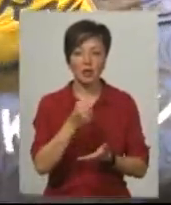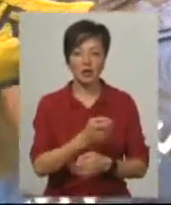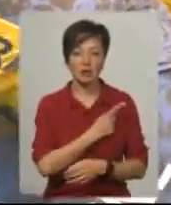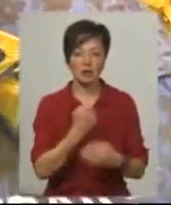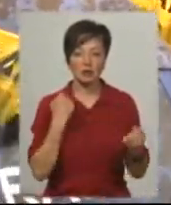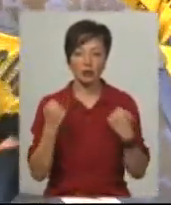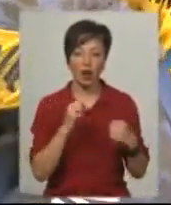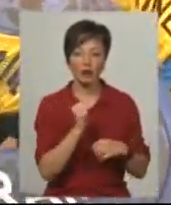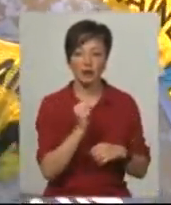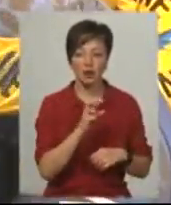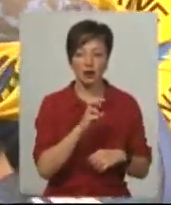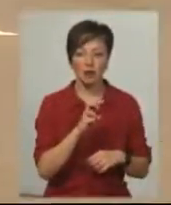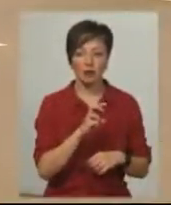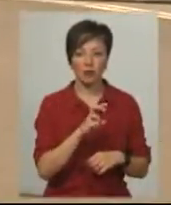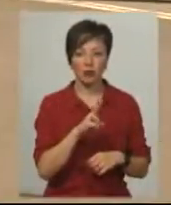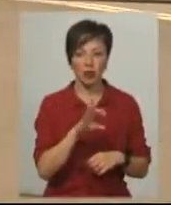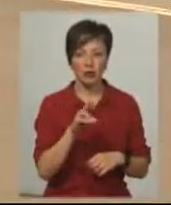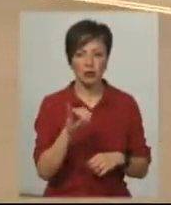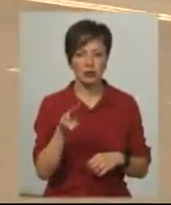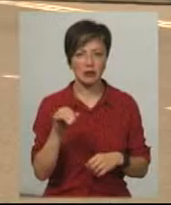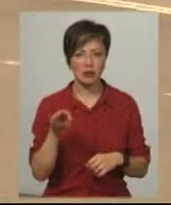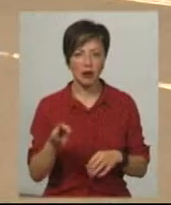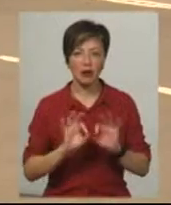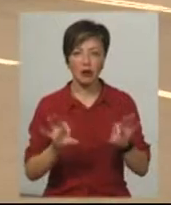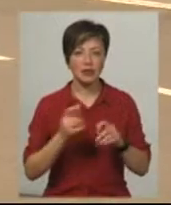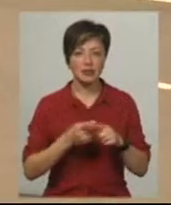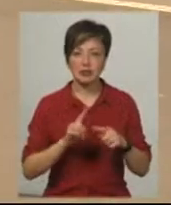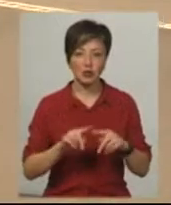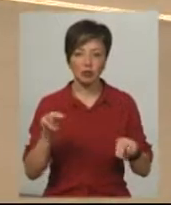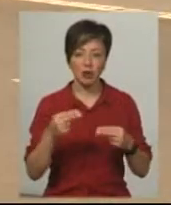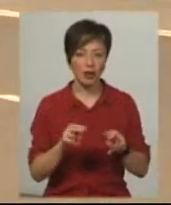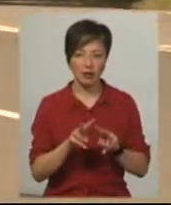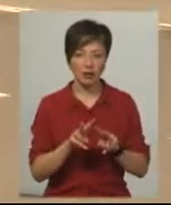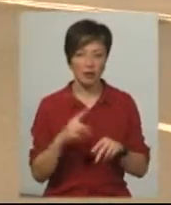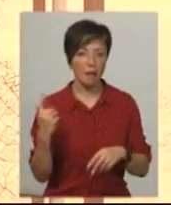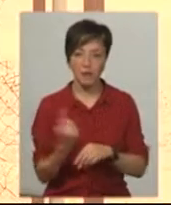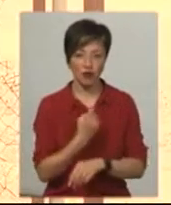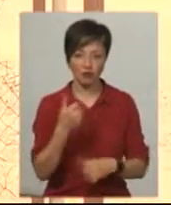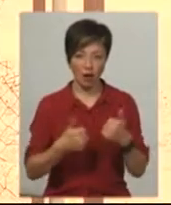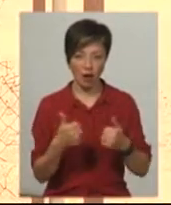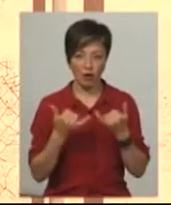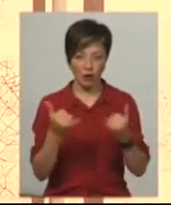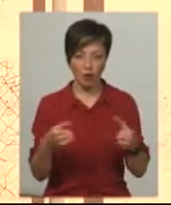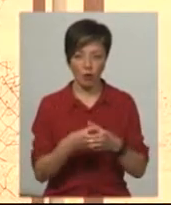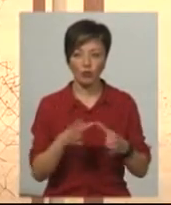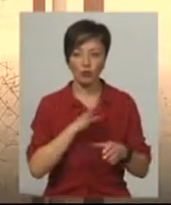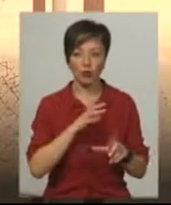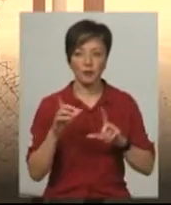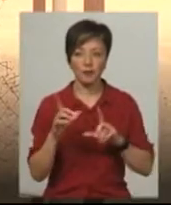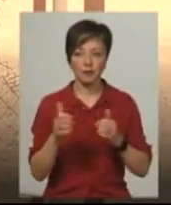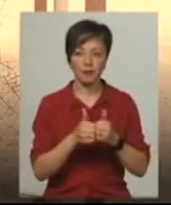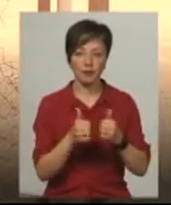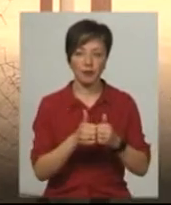майстри спорту Анастасія Плуцідим розповідає, що цей чемпіонат – не перші подібні змагання для їх команди. Ми вже з командою були